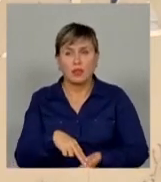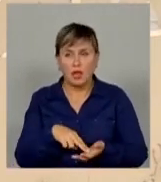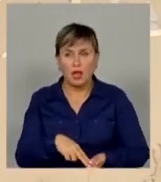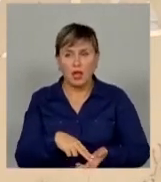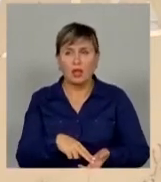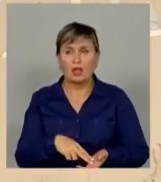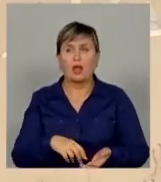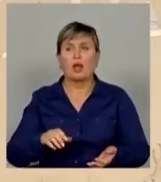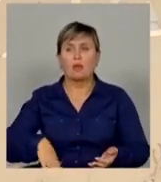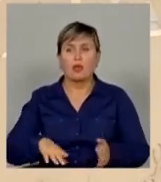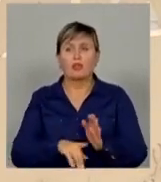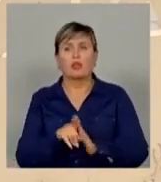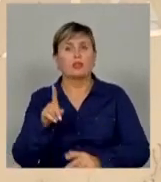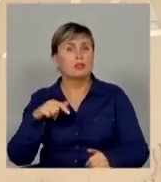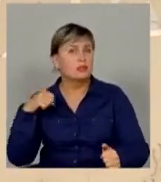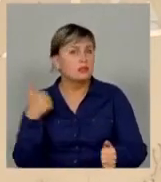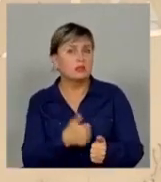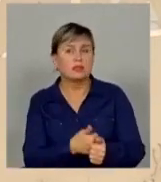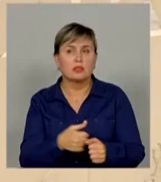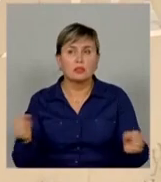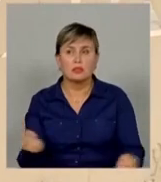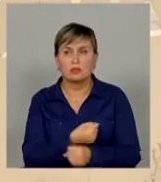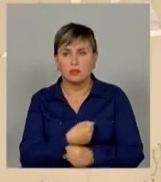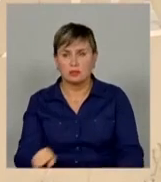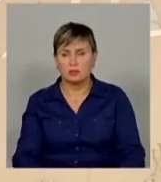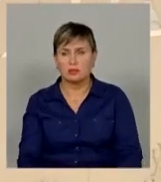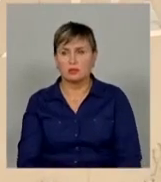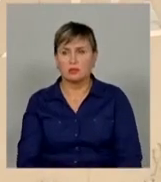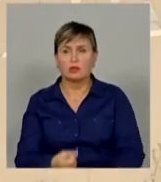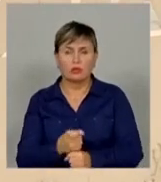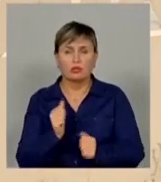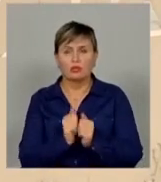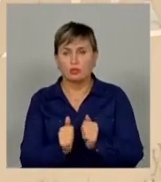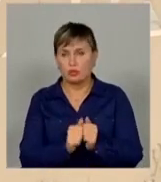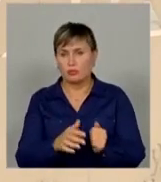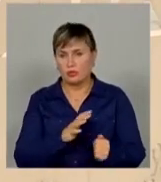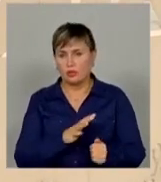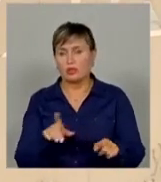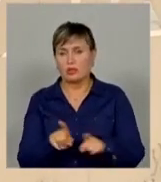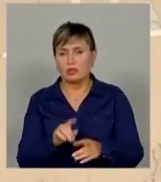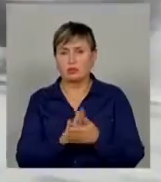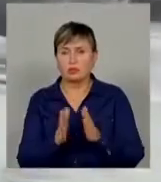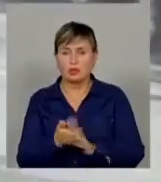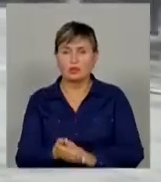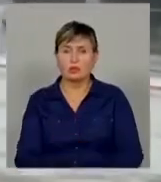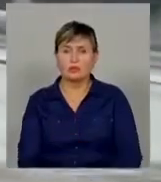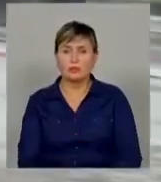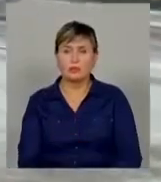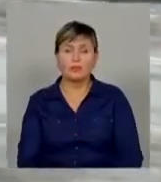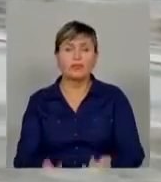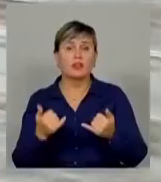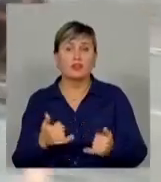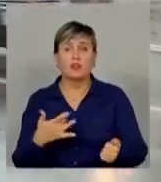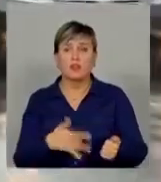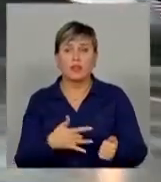нужный момент, а потом начинают догонять время и начинают не сесть. Очень часто бывает в автобусах вот такая ситуация. На сегодня в